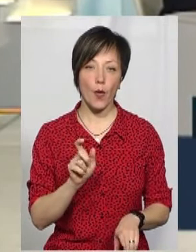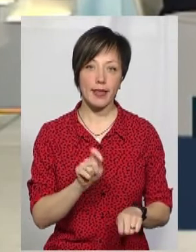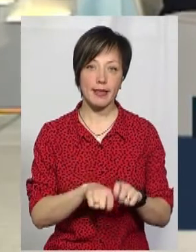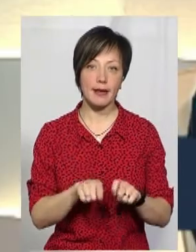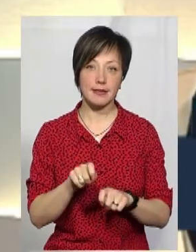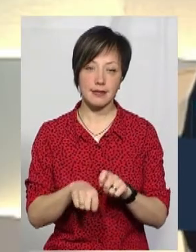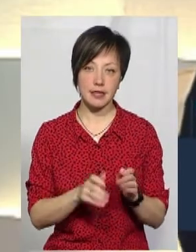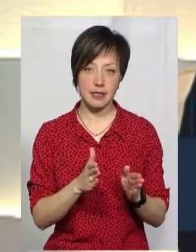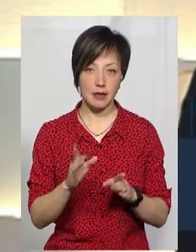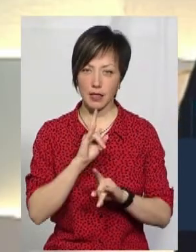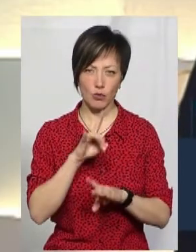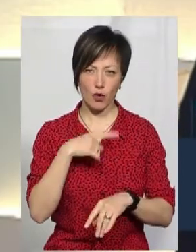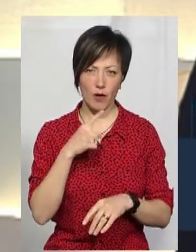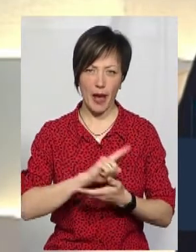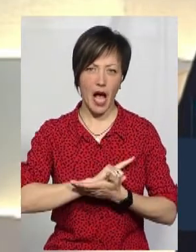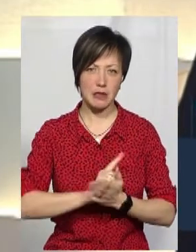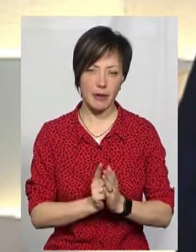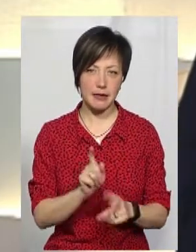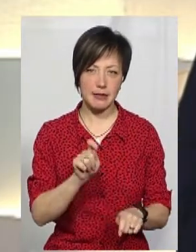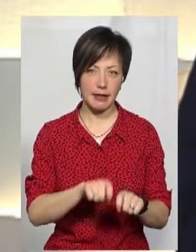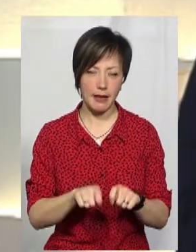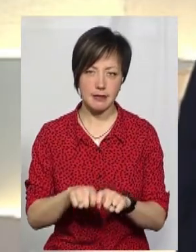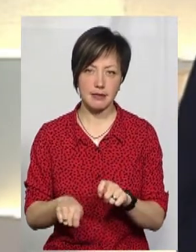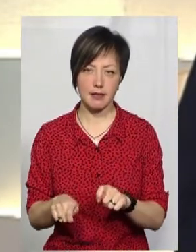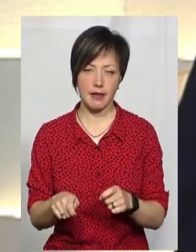тест-системи. Не буду говорити про експрес-тести,